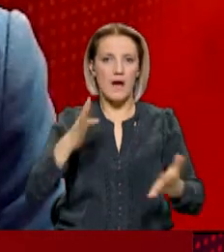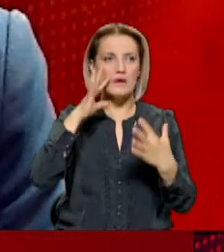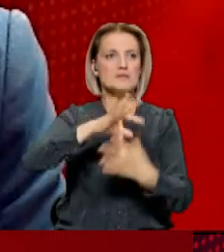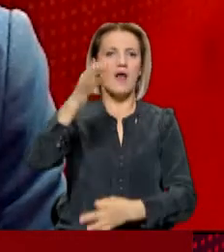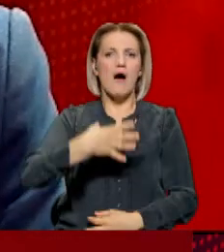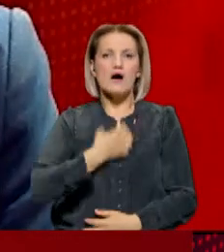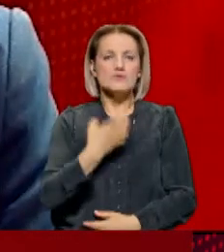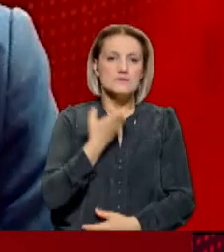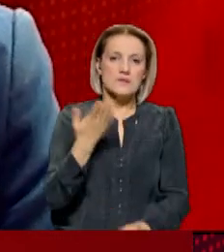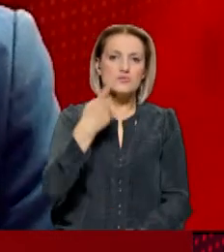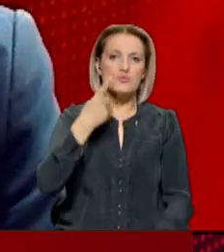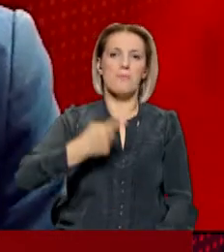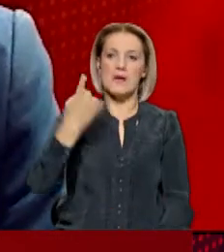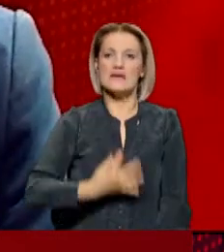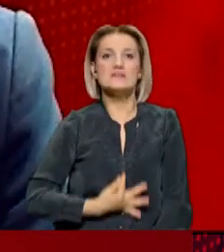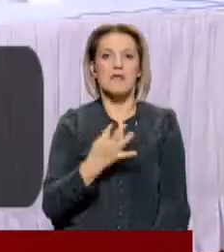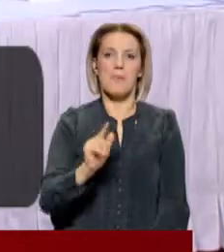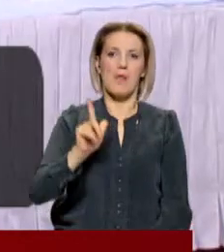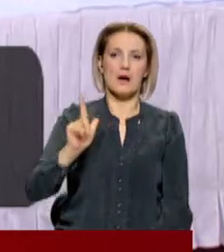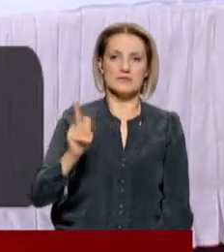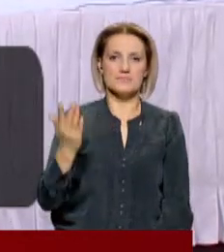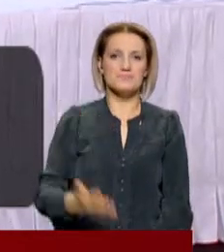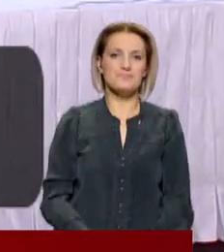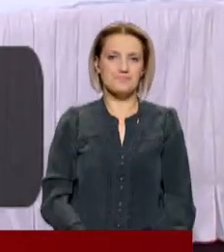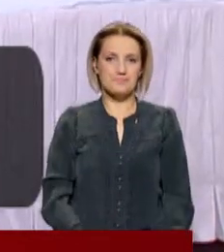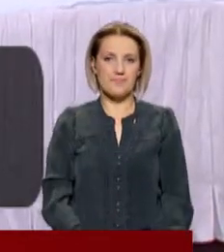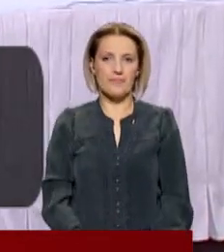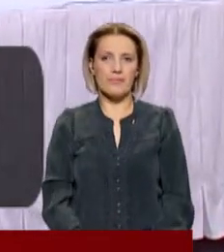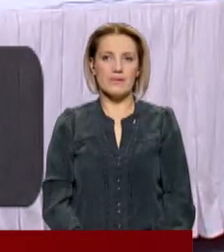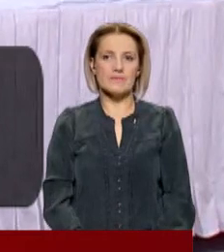acısını Cumhurbaşkanı hissetmesi lazım